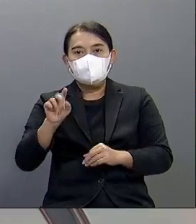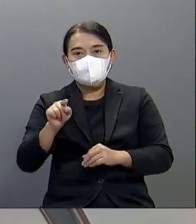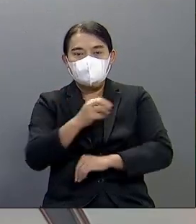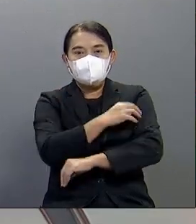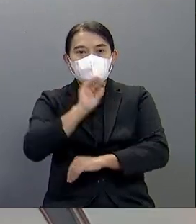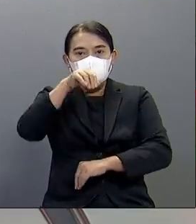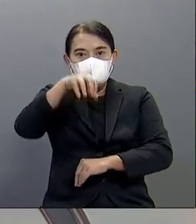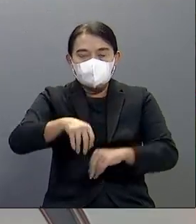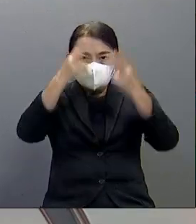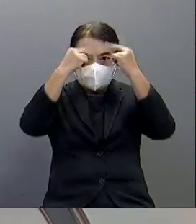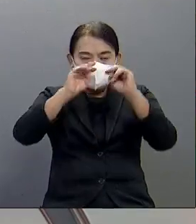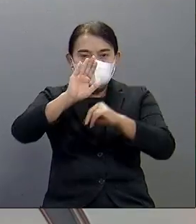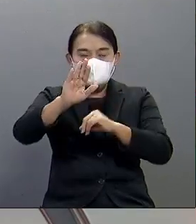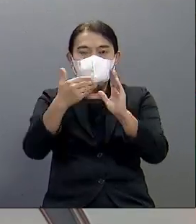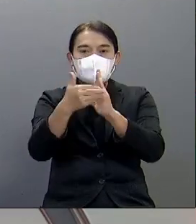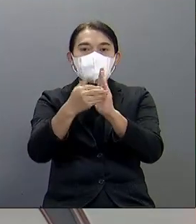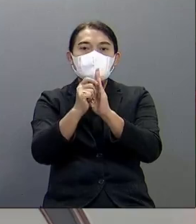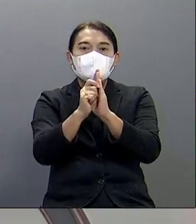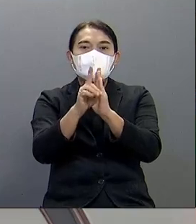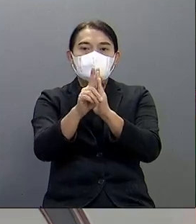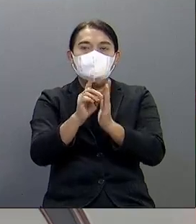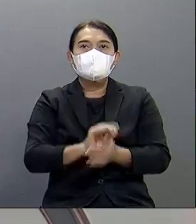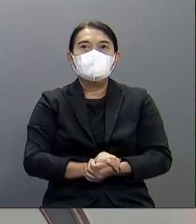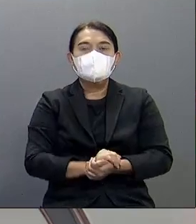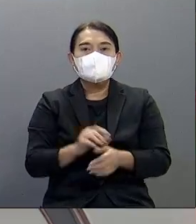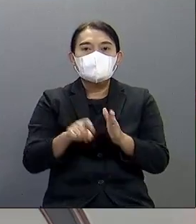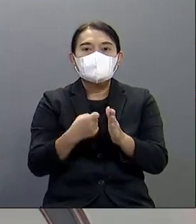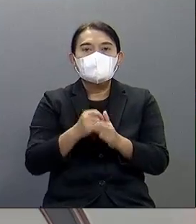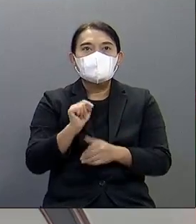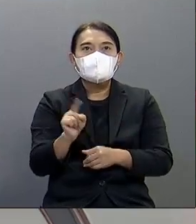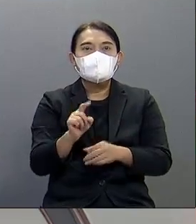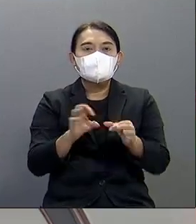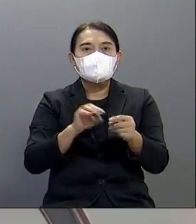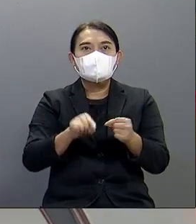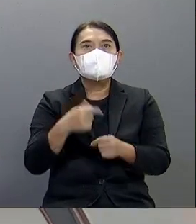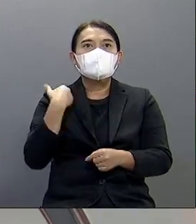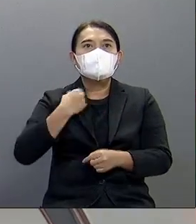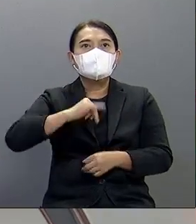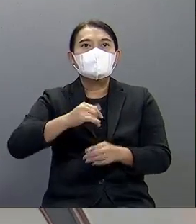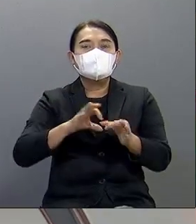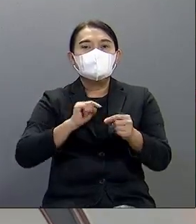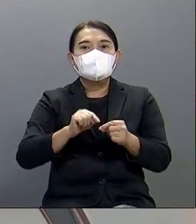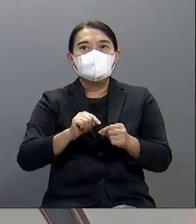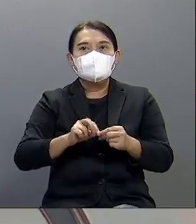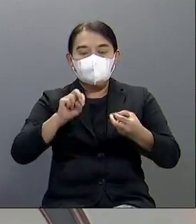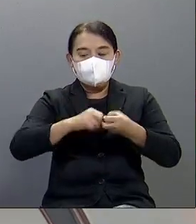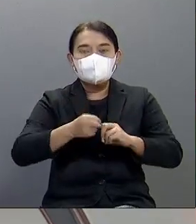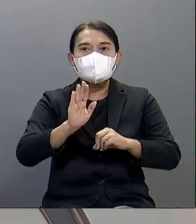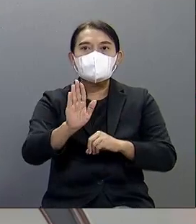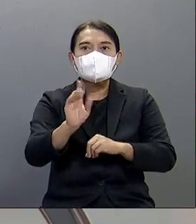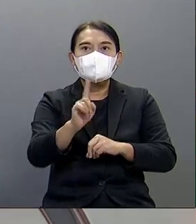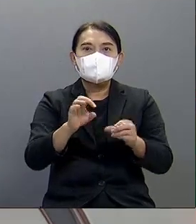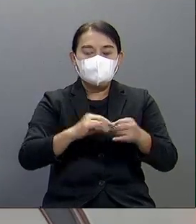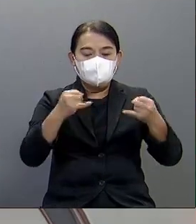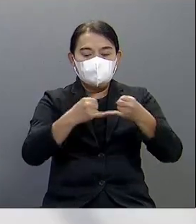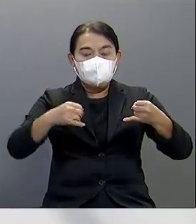ลนครอุดรธานีนะคะโดยสาเหตุที่เกิดขึ้นนั้นก็อาจจะเป็นไปได้ว่ามีความขัดข้องระหว่างสาย